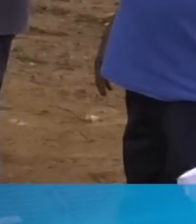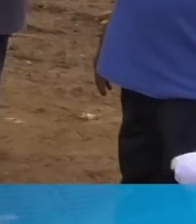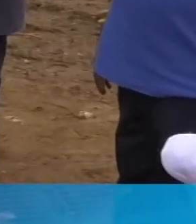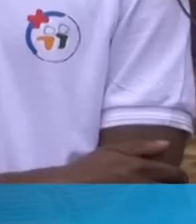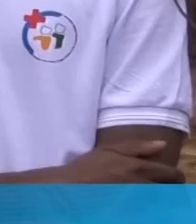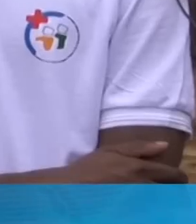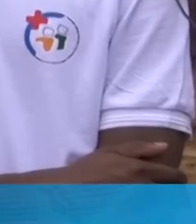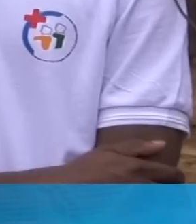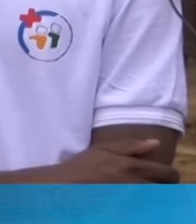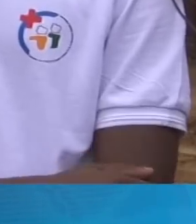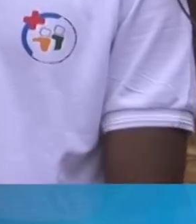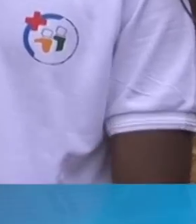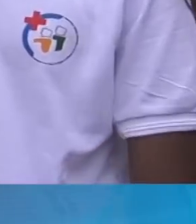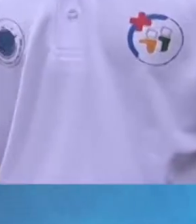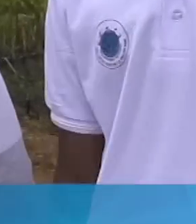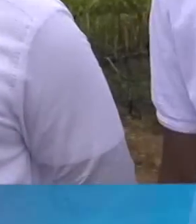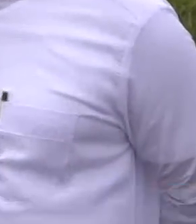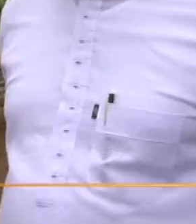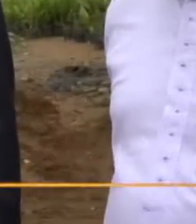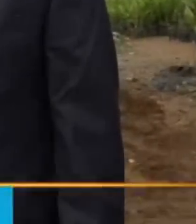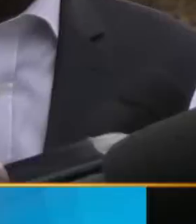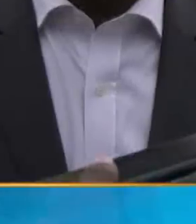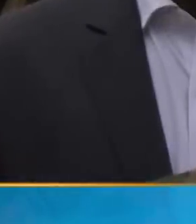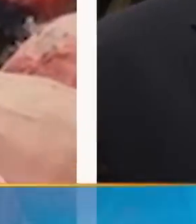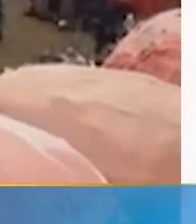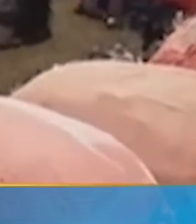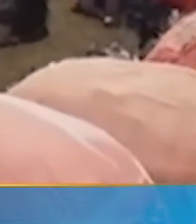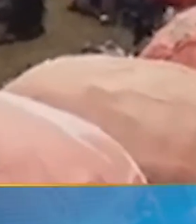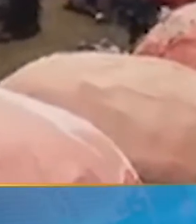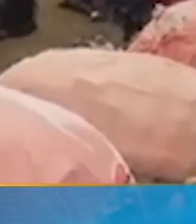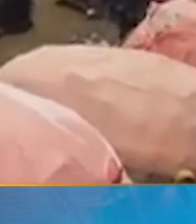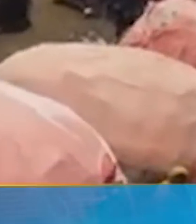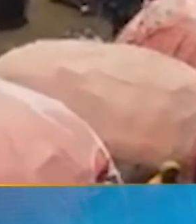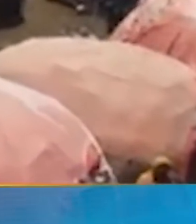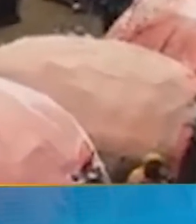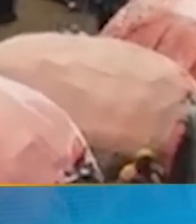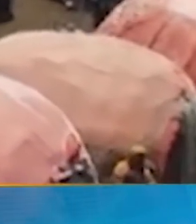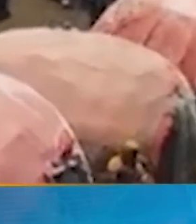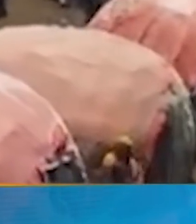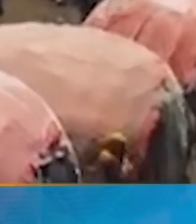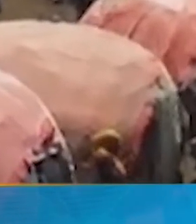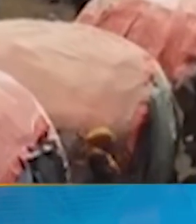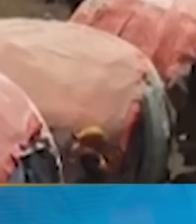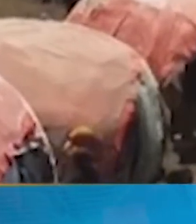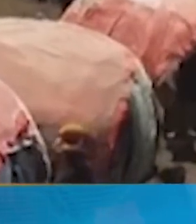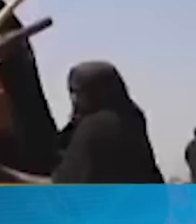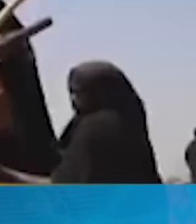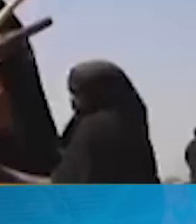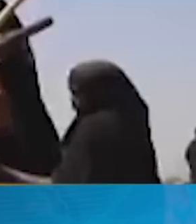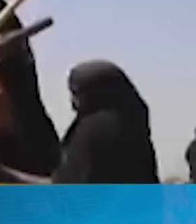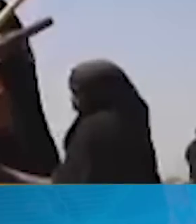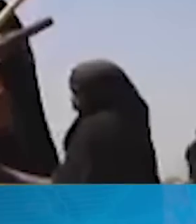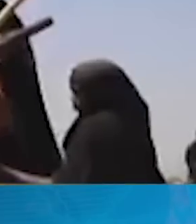et intérieurs de leur maison. Comment assurer la sécurité alimentaire tout en préservant la planète? C'est l'enjeu